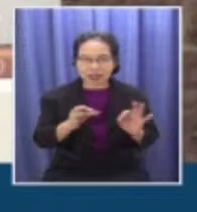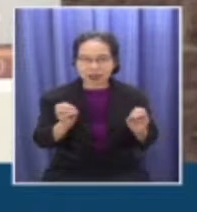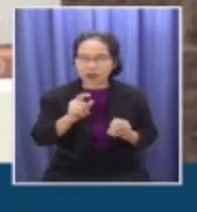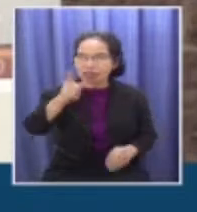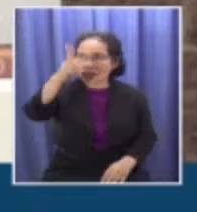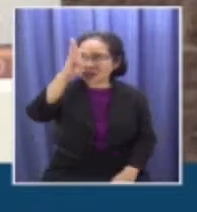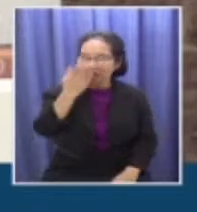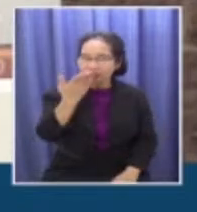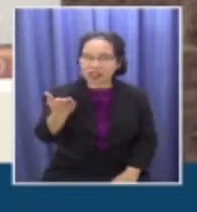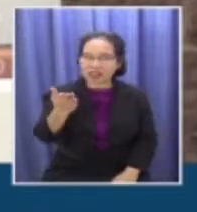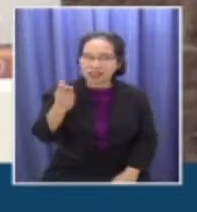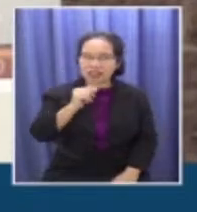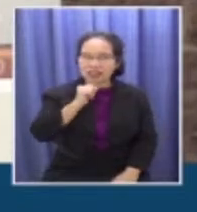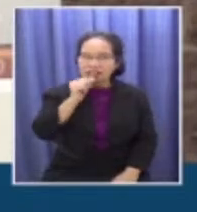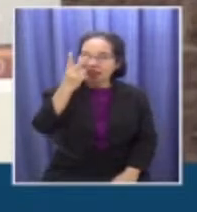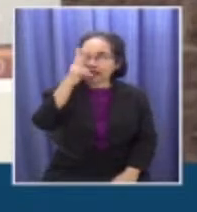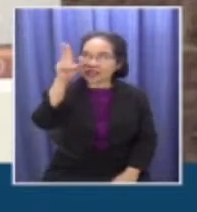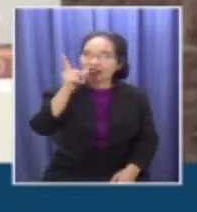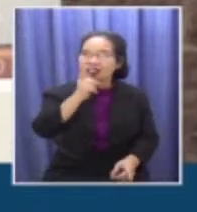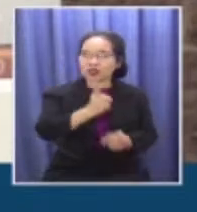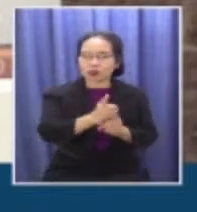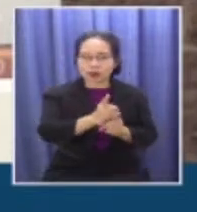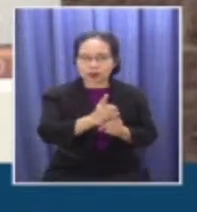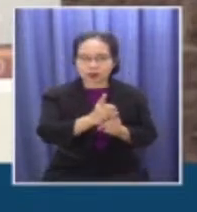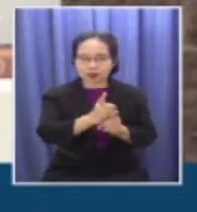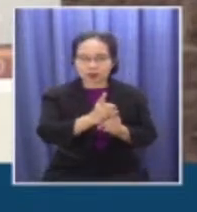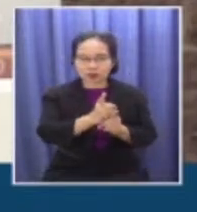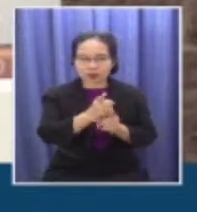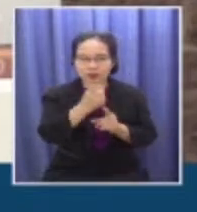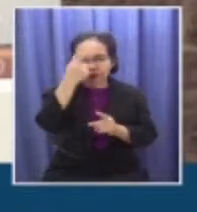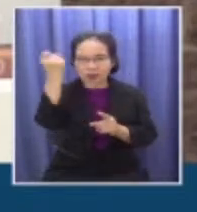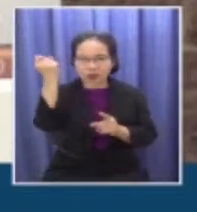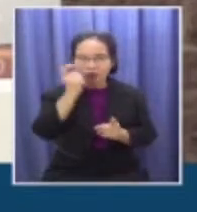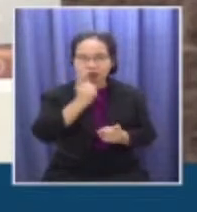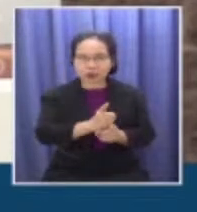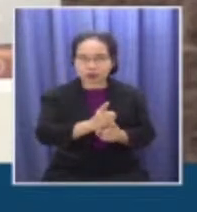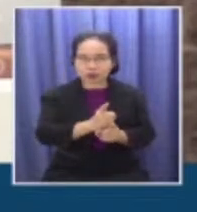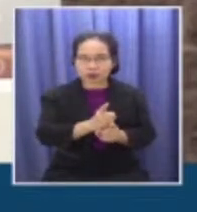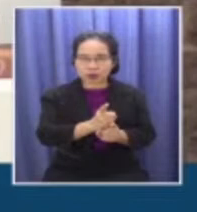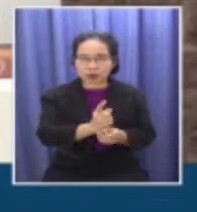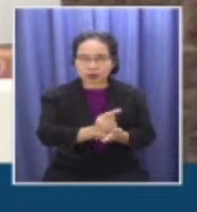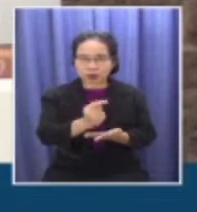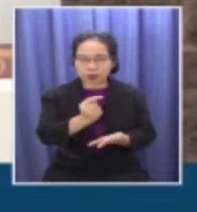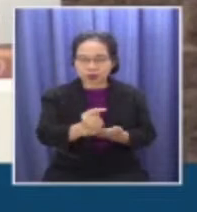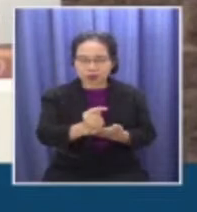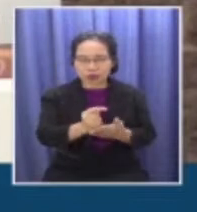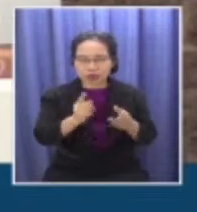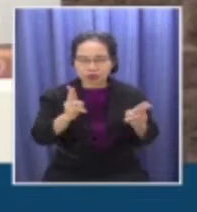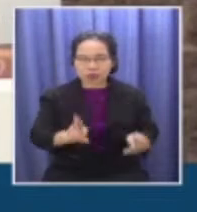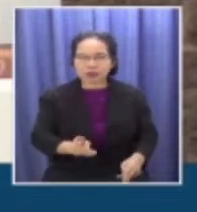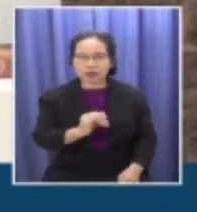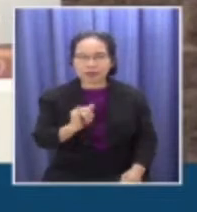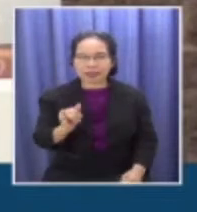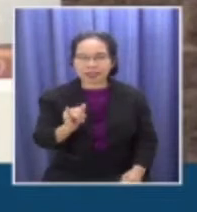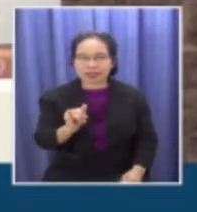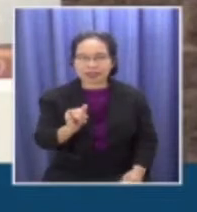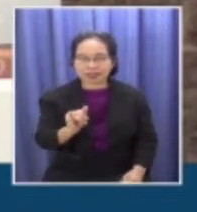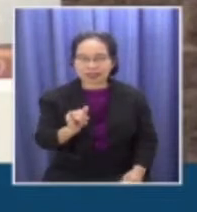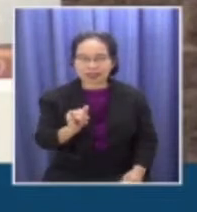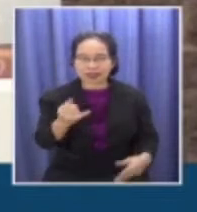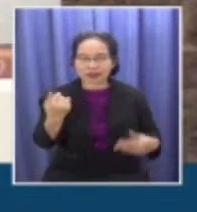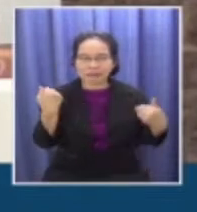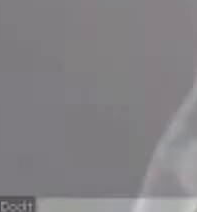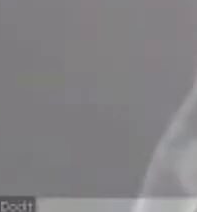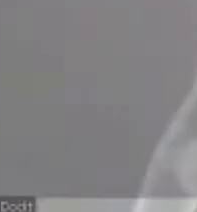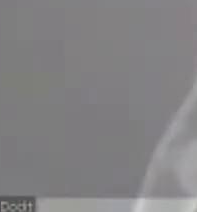mu ahyɛnsodeɛ akɔ a ɛnyɛ pɛ biribi afiri mu adeɛ afiri mu no yɛ Nyankopɔn nti ɔmo ntumi hunu